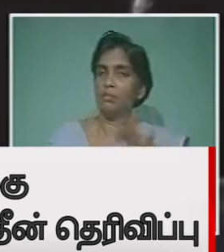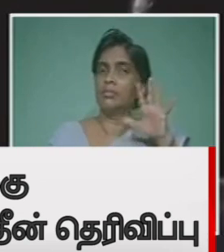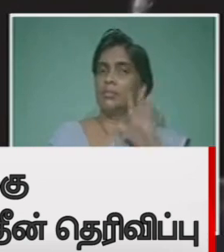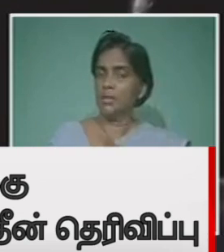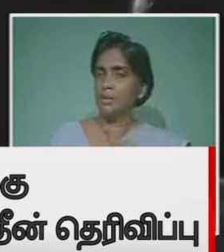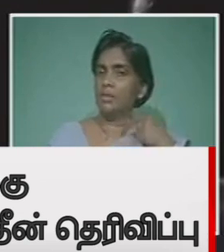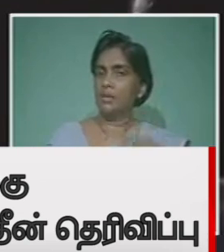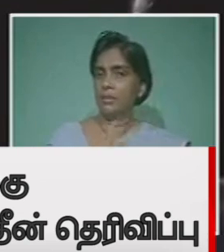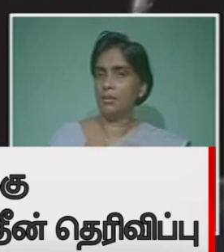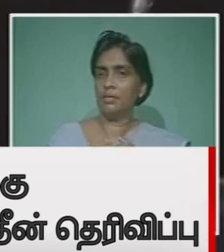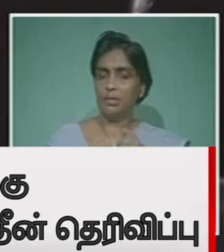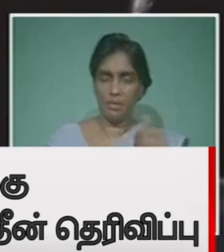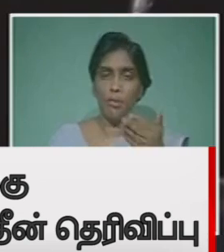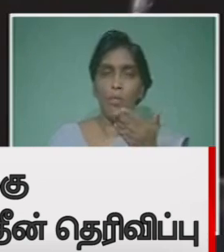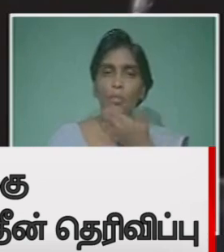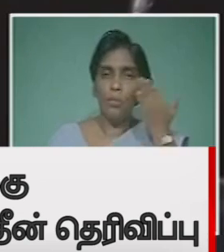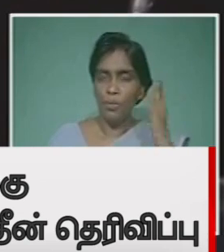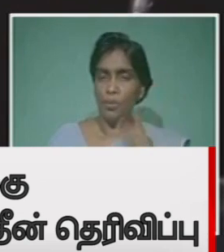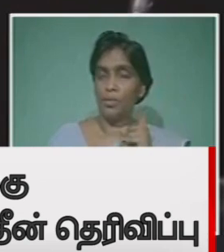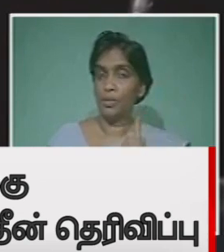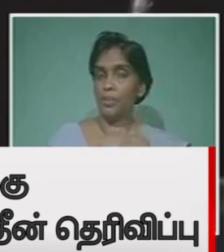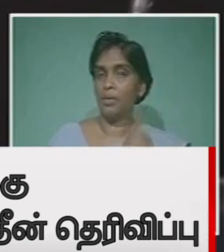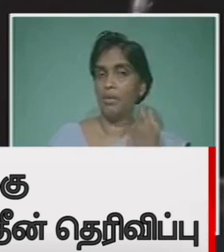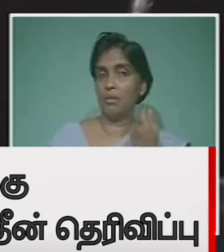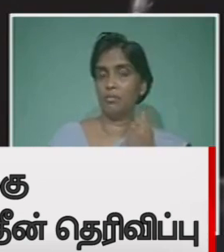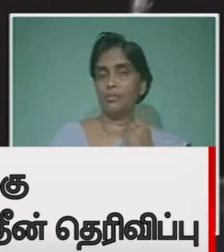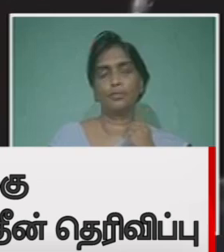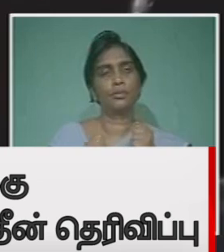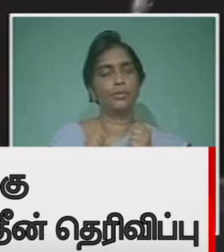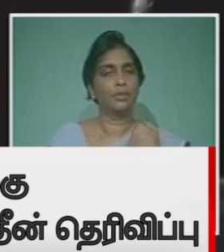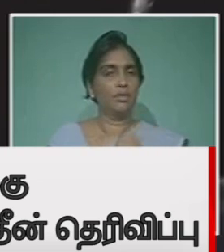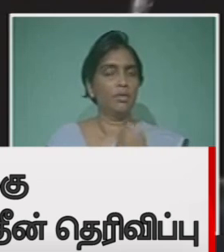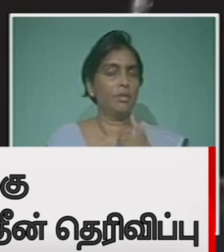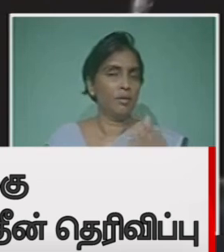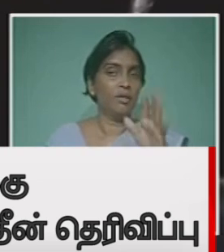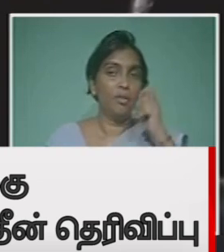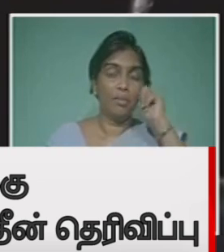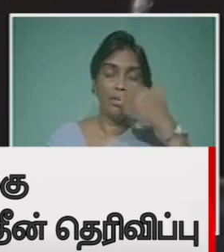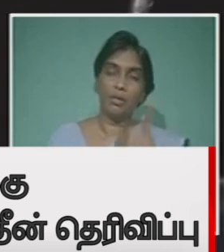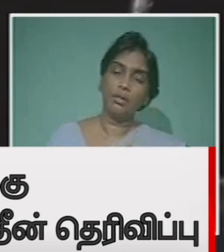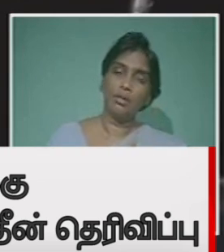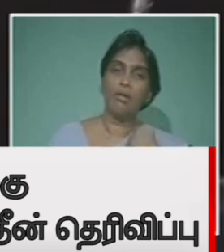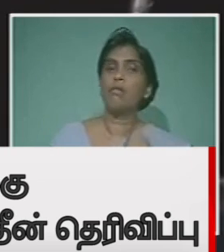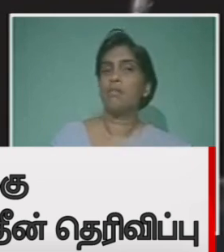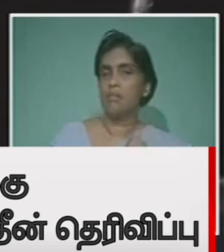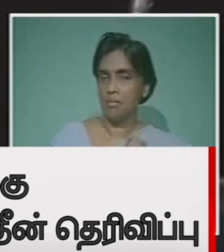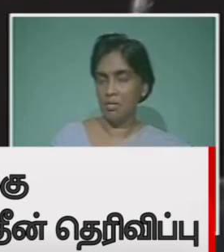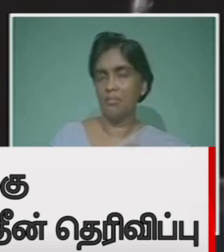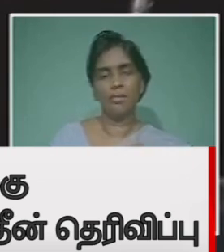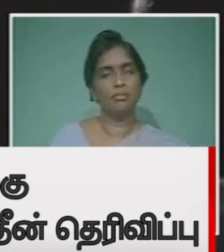ஸ்திரத்தன்மையான ஒரு பொருளாதாரத்தை, மக்கள் விரும்புகின்ற ஒரு ஆட்சியை கொண்டு வரலாம். அதற்கு ஆவண செய்ய வேண்டும் என்று இந்த ஜனாதிபதியிடம் கேட்டு விடைபெறுகிறேன்.